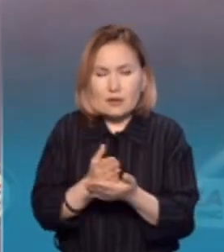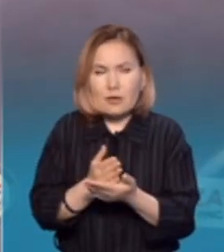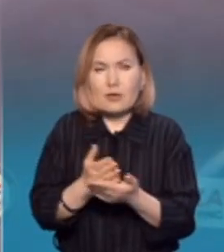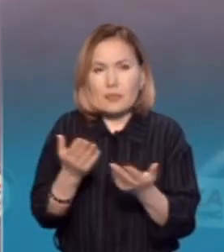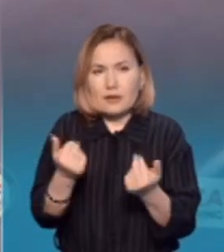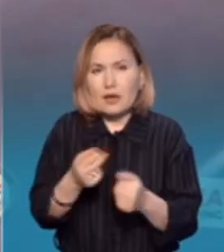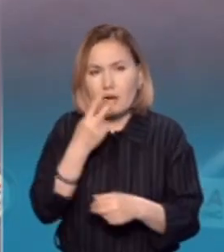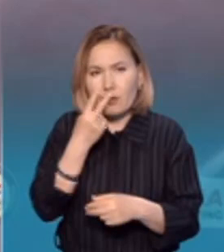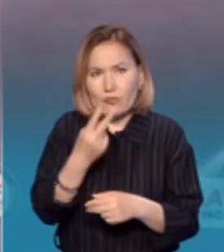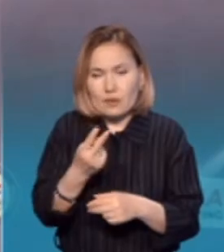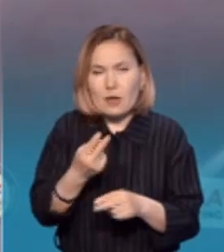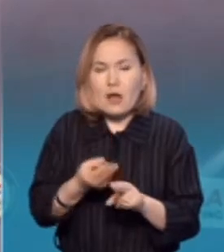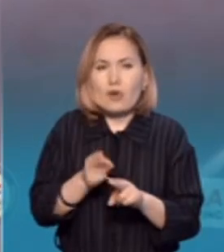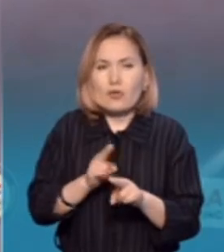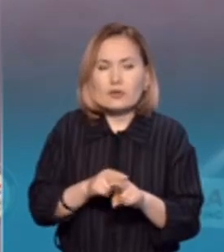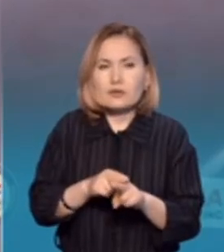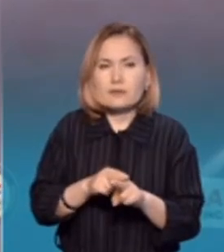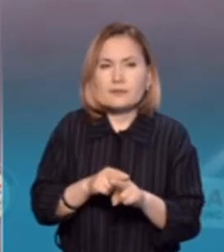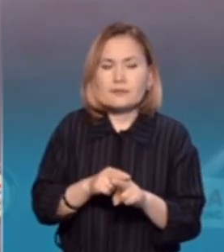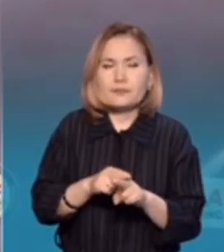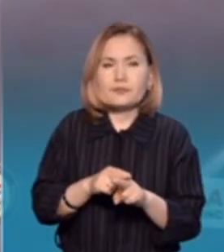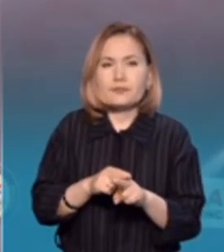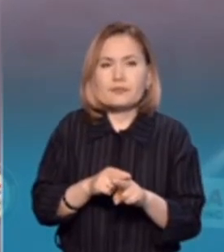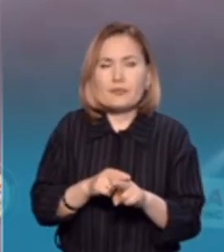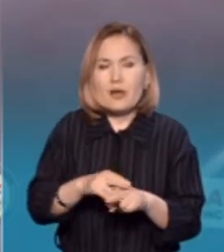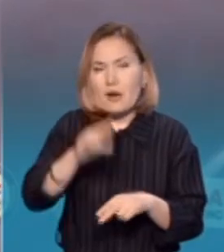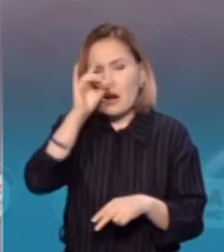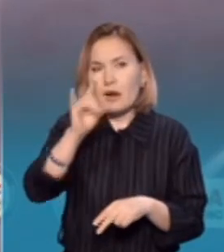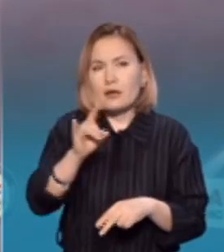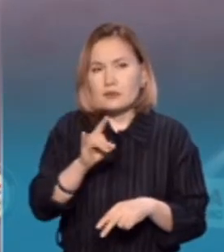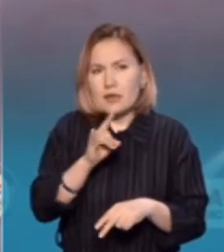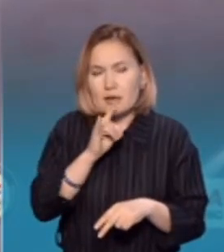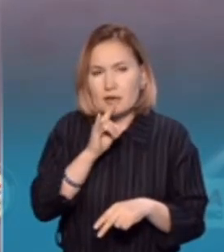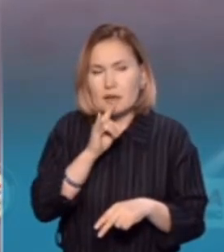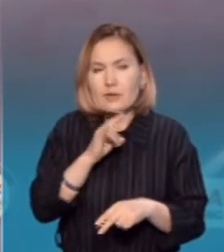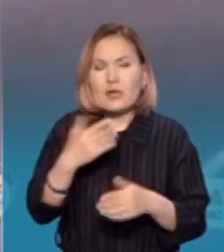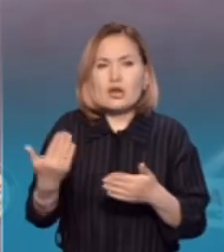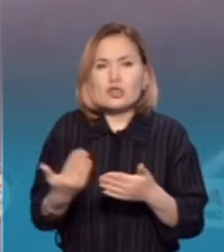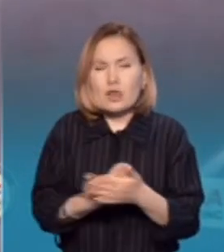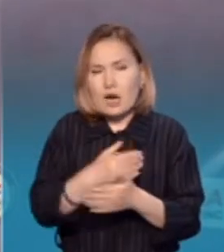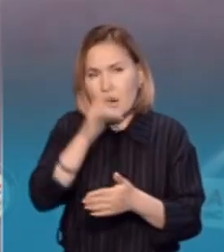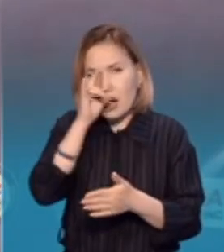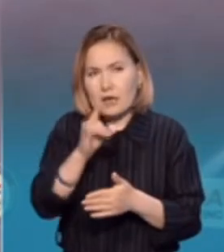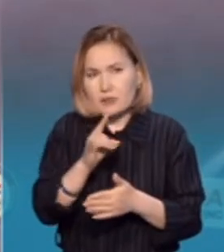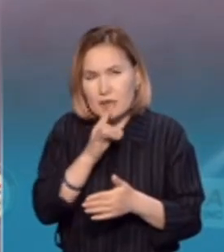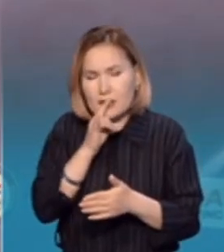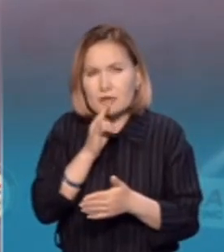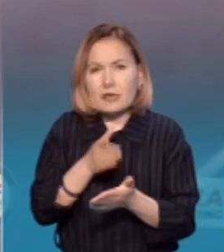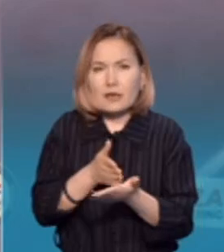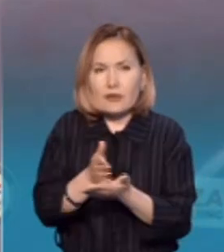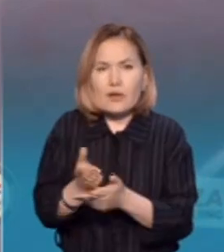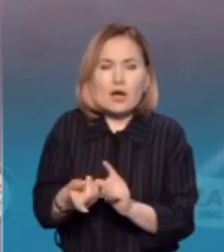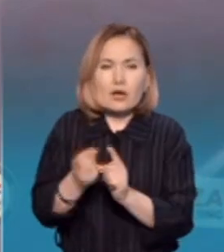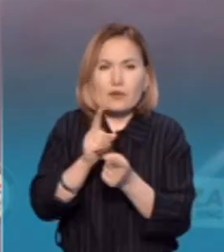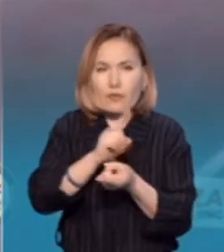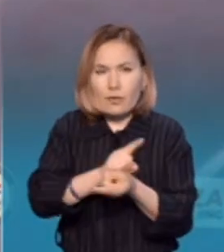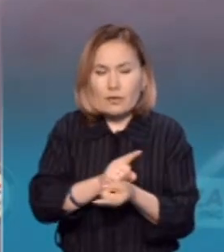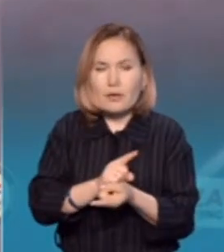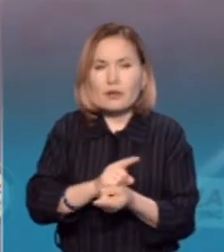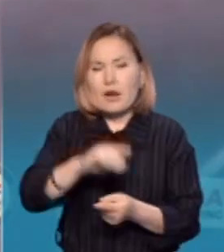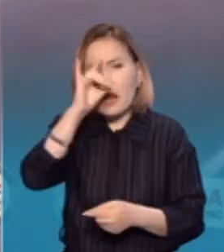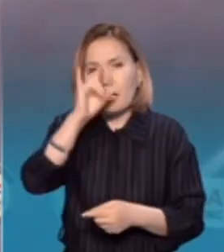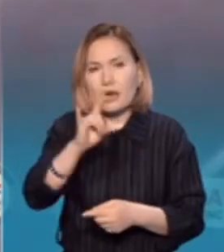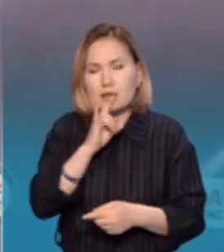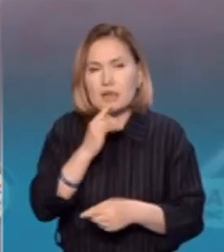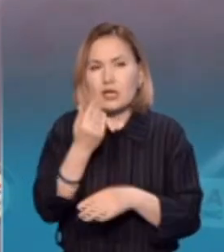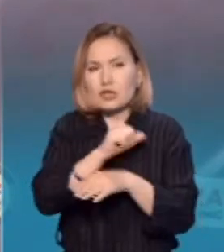отқан көрдік. Оның ішінде мынау Қазақстанның жаңа Қазақстан реформалары, оның ішінде осы